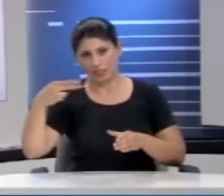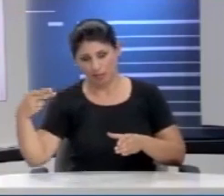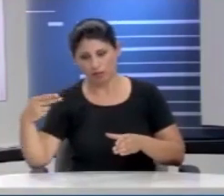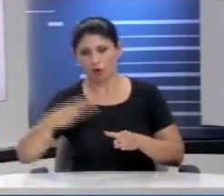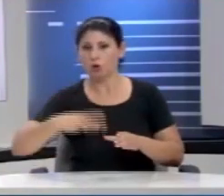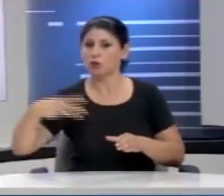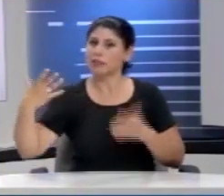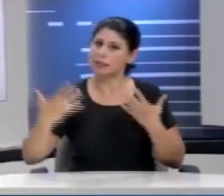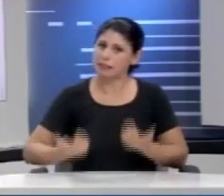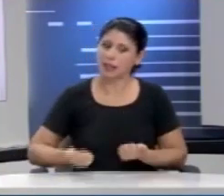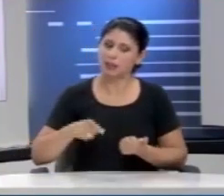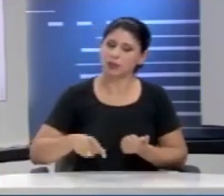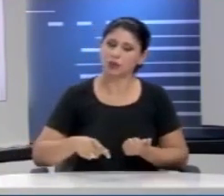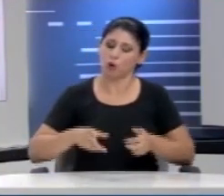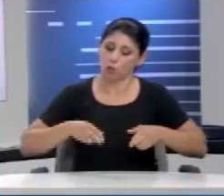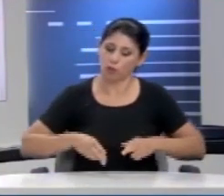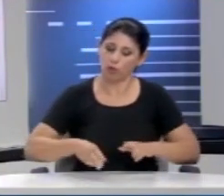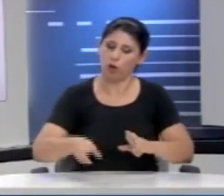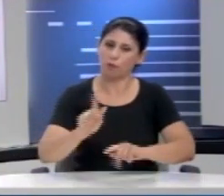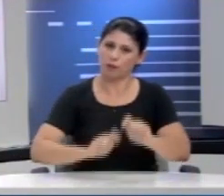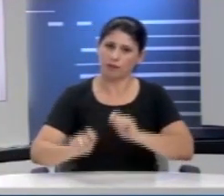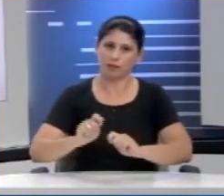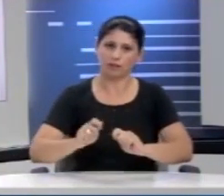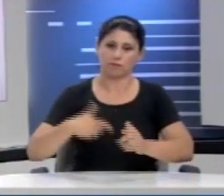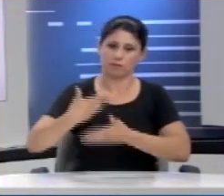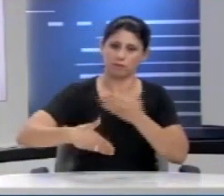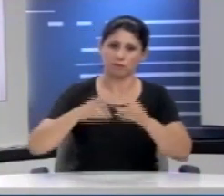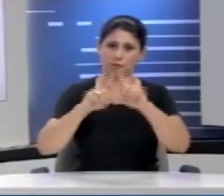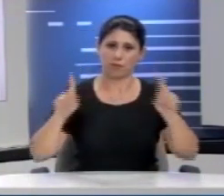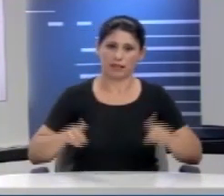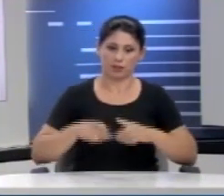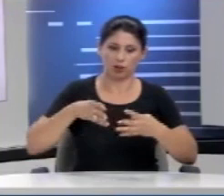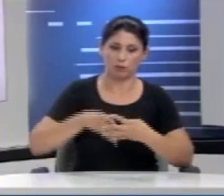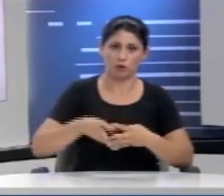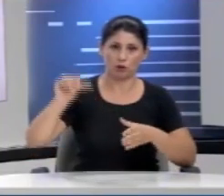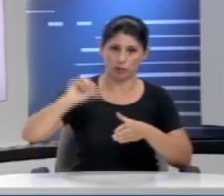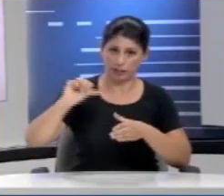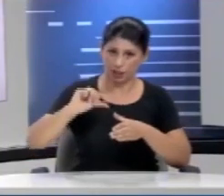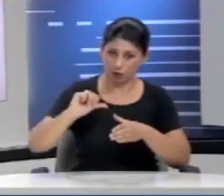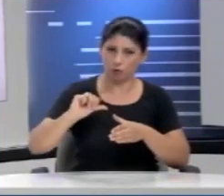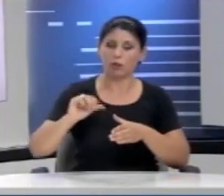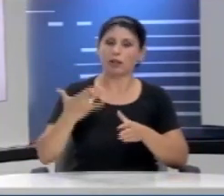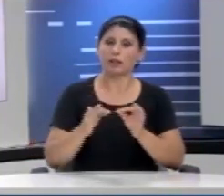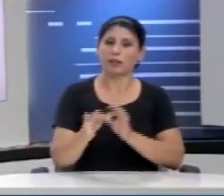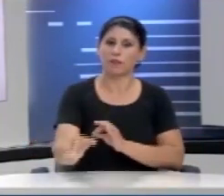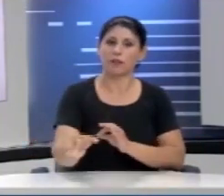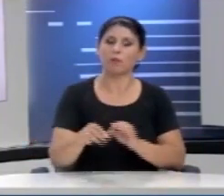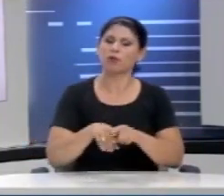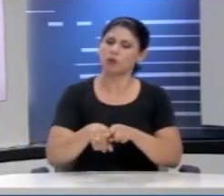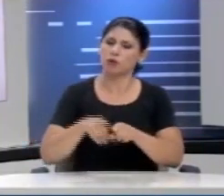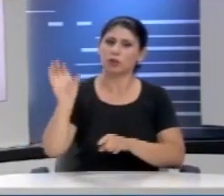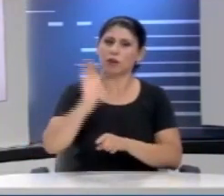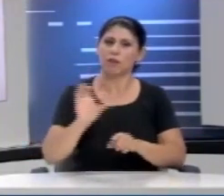ΣΥΡΙΖΑ έχει ήδη στρώσει το δρόμο με την αναθεώρηση του πλαισίου τιμολόγησης του νερού και την εφαρμογή των